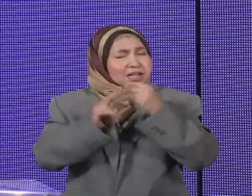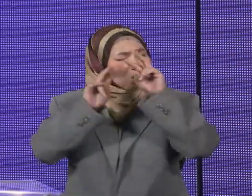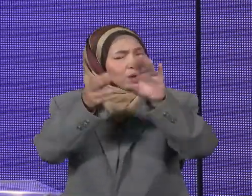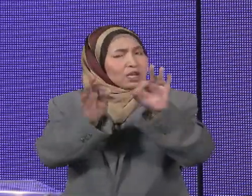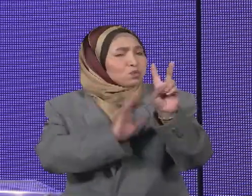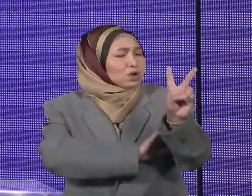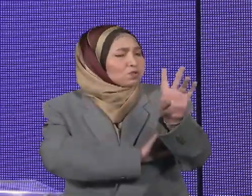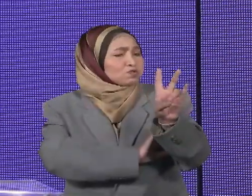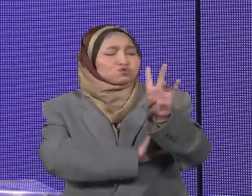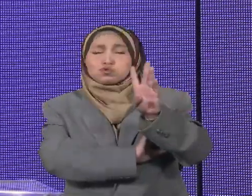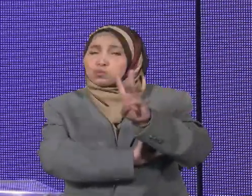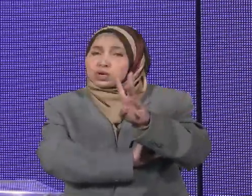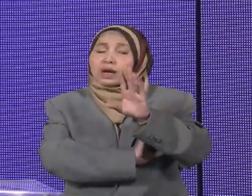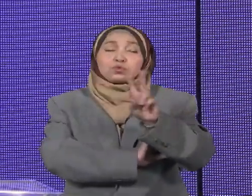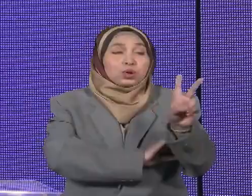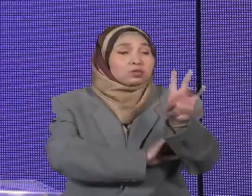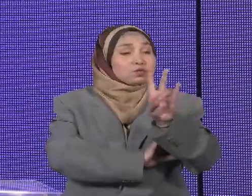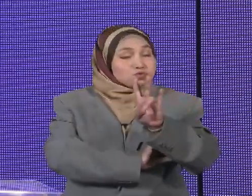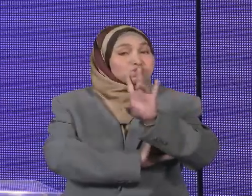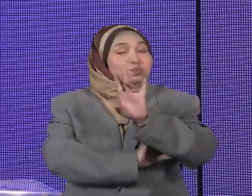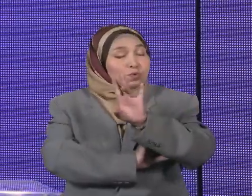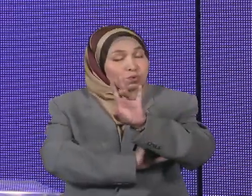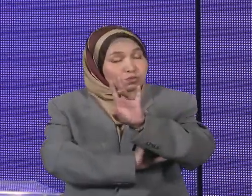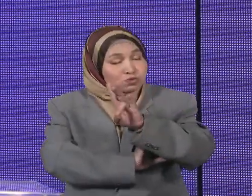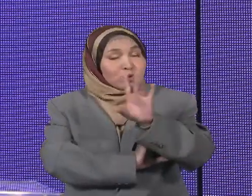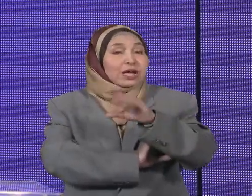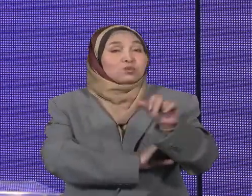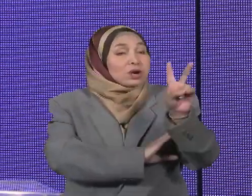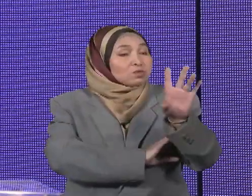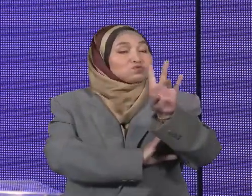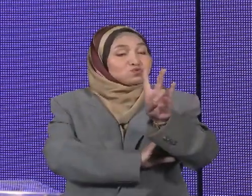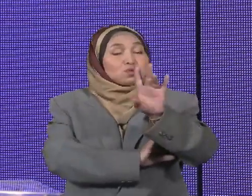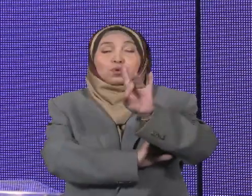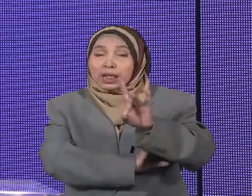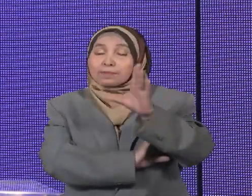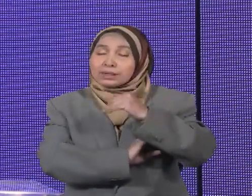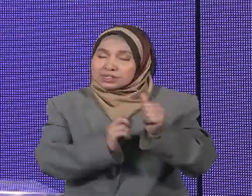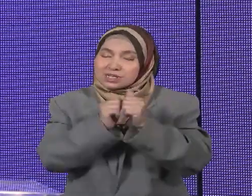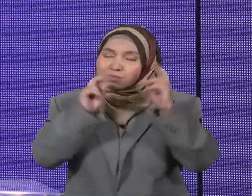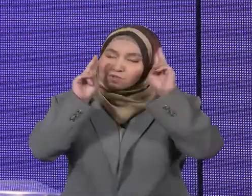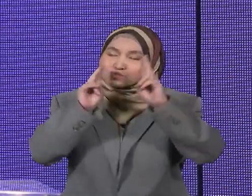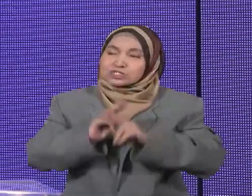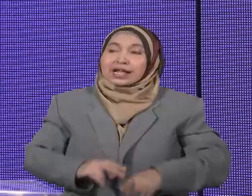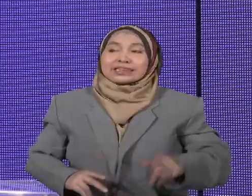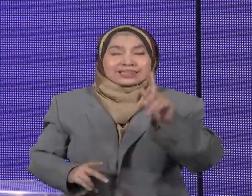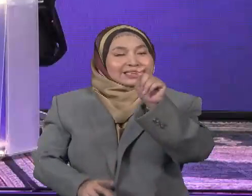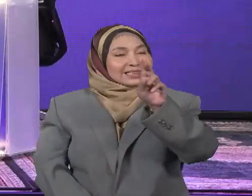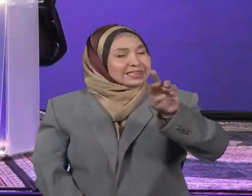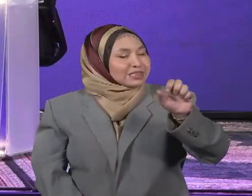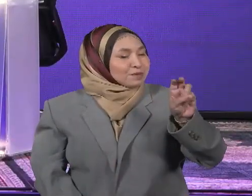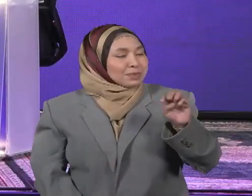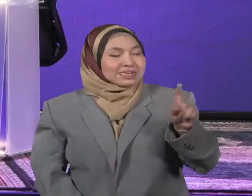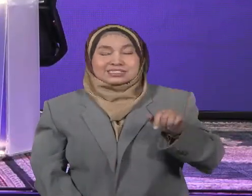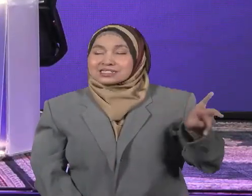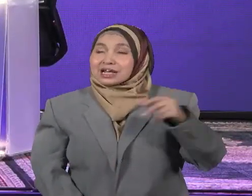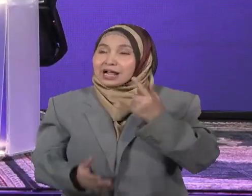276, 277 dan 278. Dan alhamdulillah pada hari ini kita bersama Al-Fadil Ustaz Tarmizi Abdul Rahman. Apa khabar Ustaz? Alhamdulillah